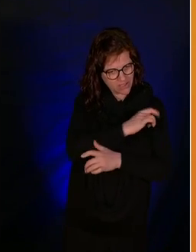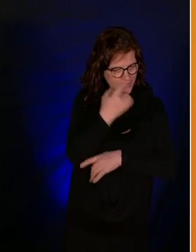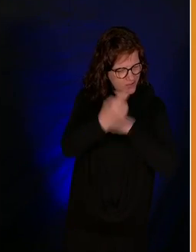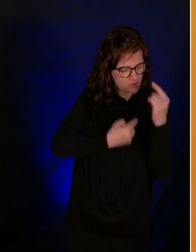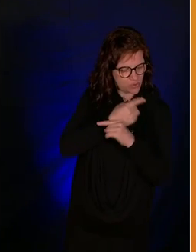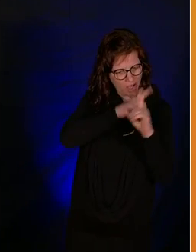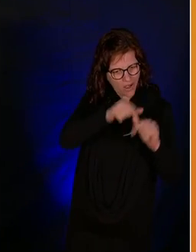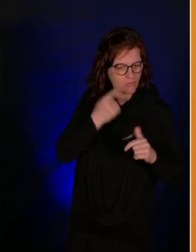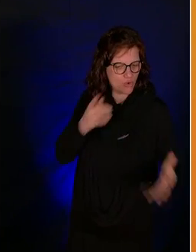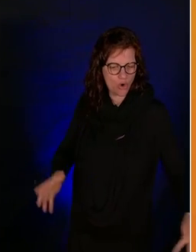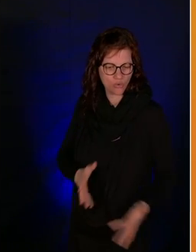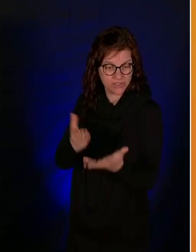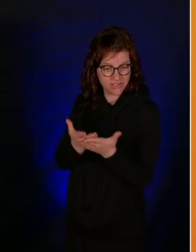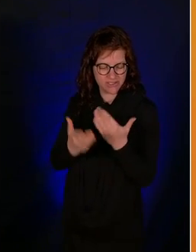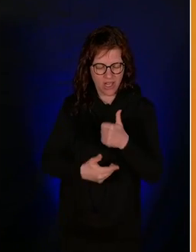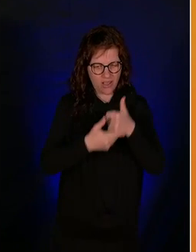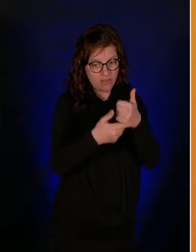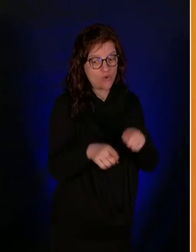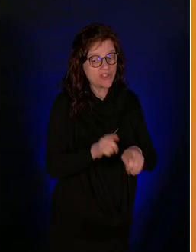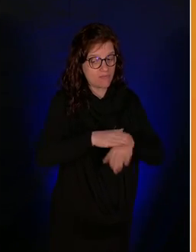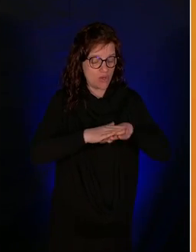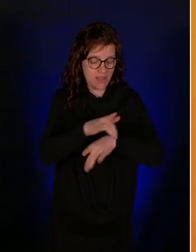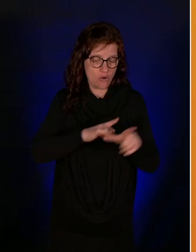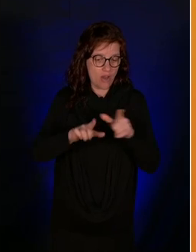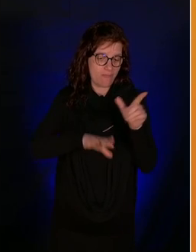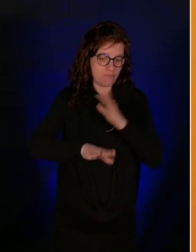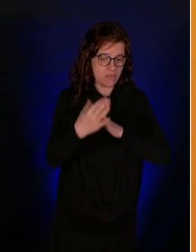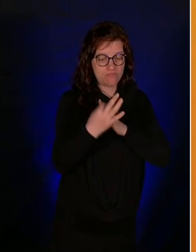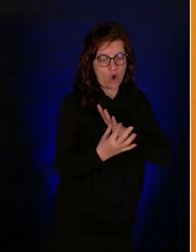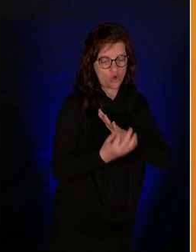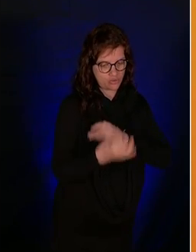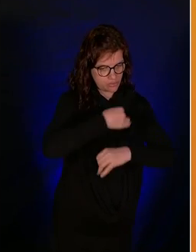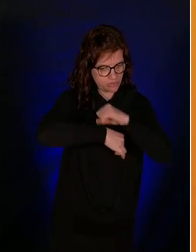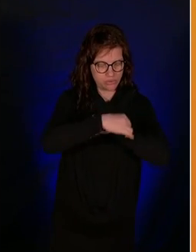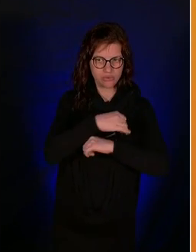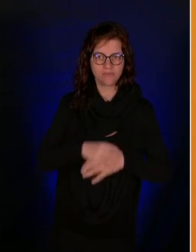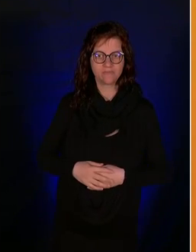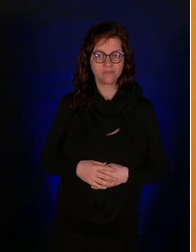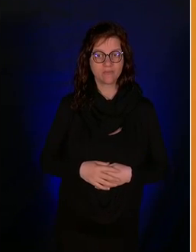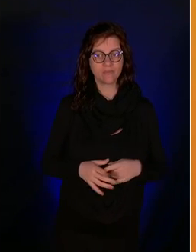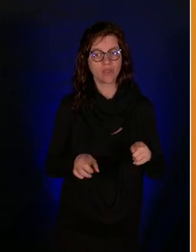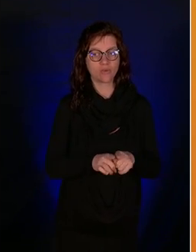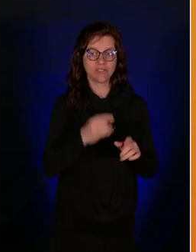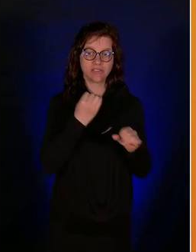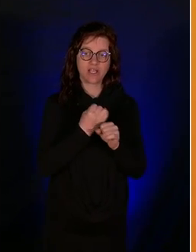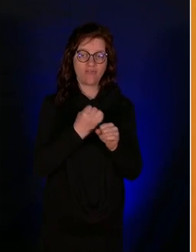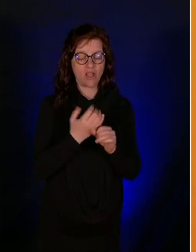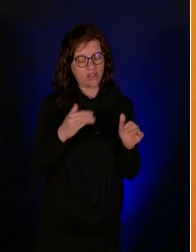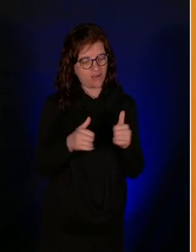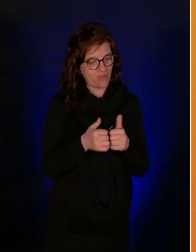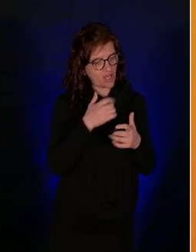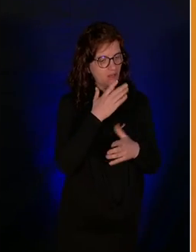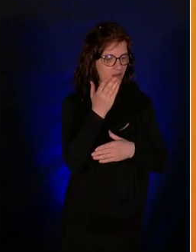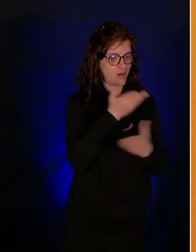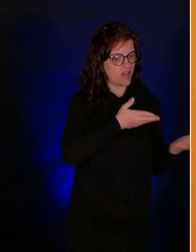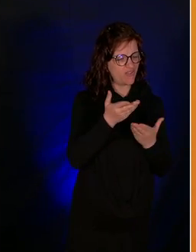beaucoup. Ça permet aussi de développer des politiques locales de branche. Et voilà, on a également travaillé avec les livreurs CGT de la Fédération des